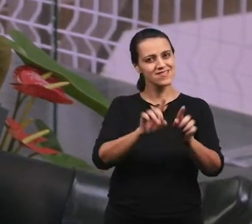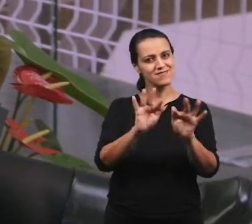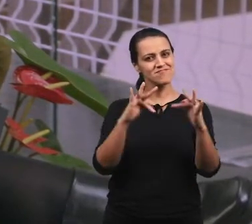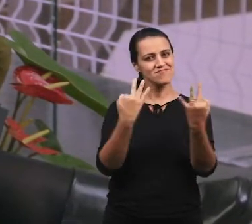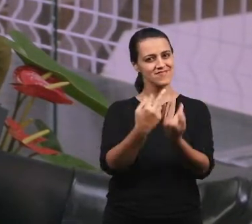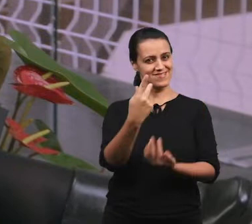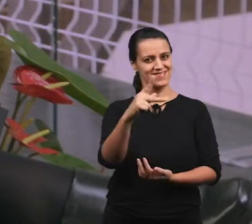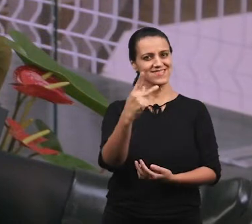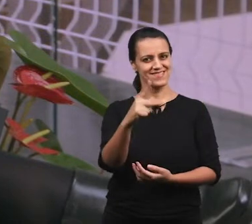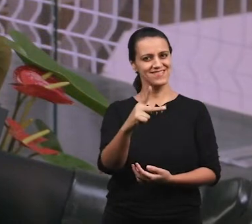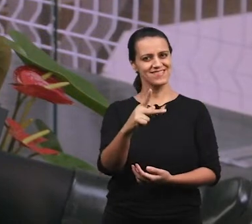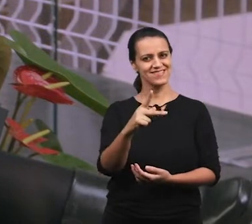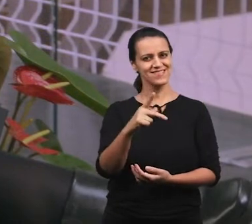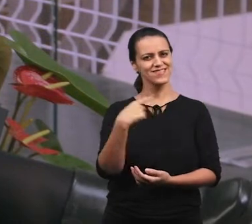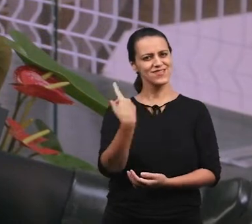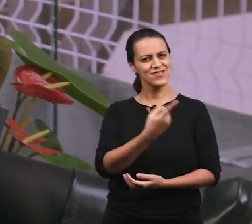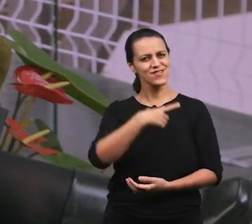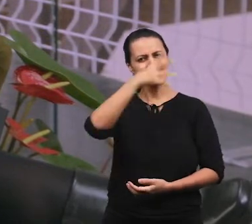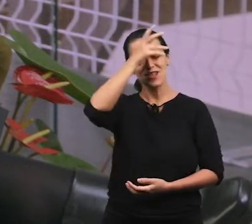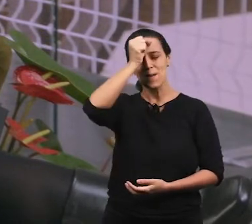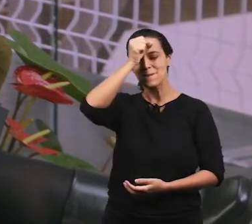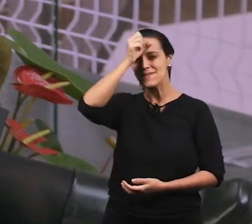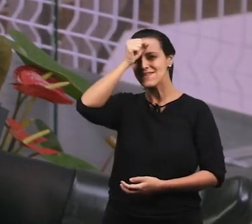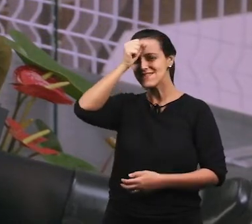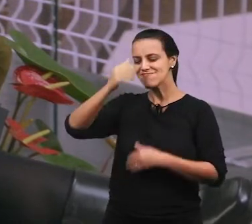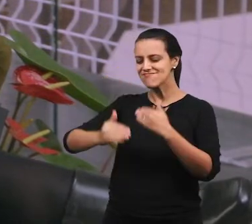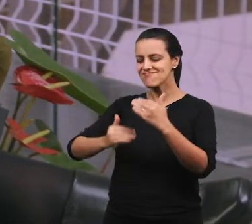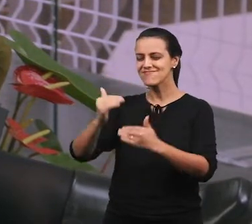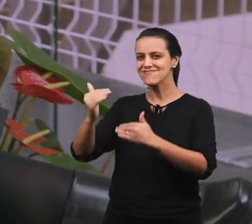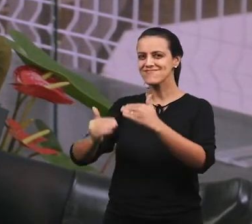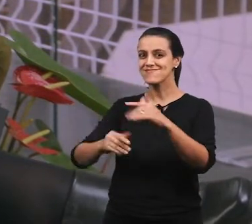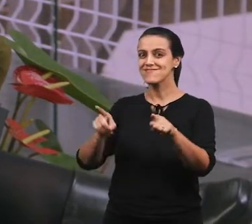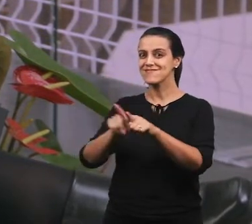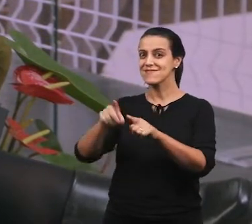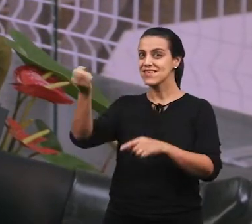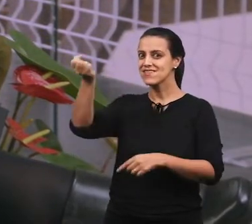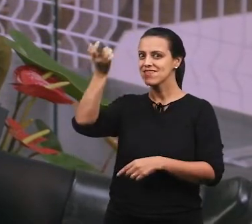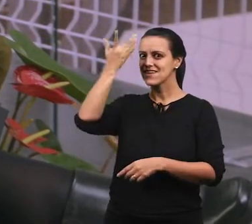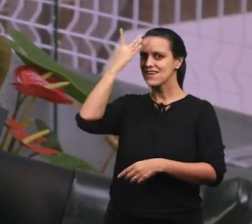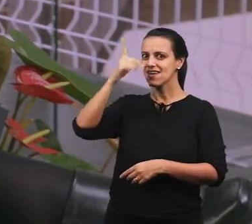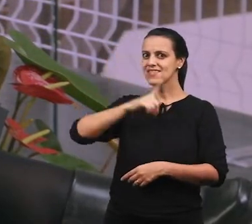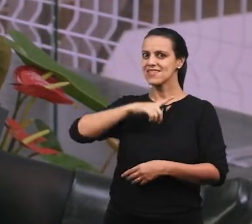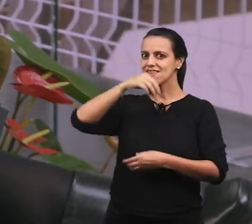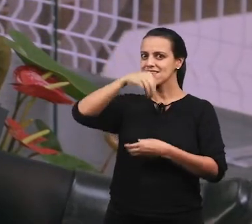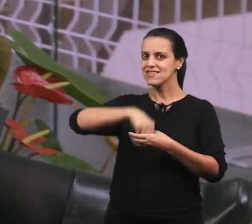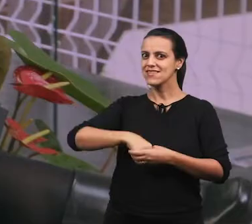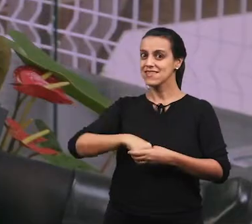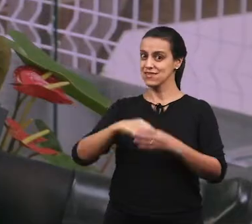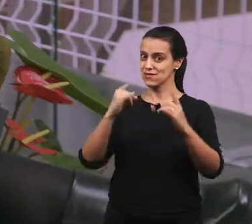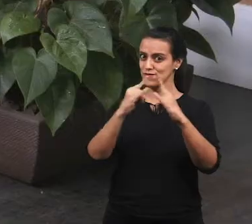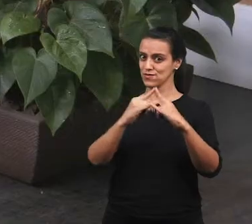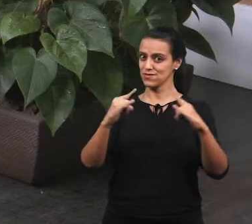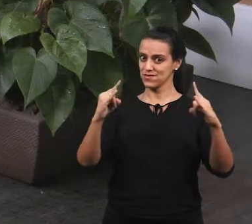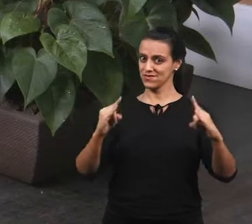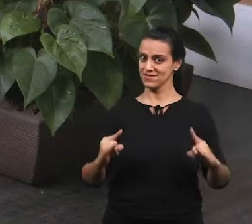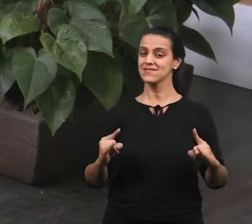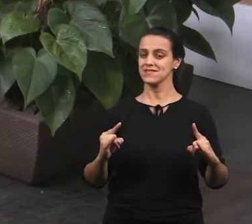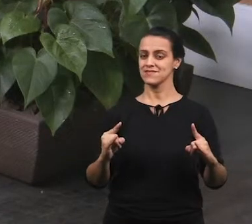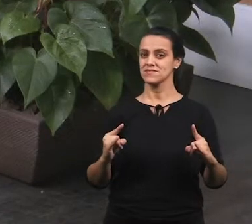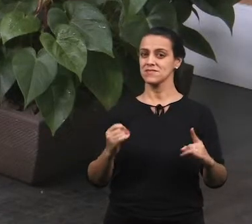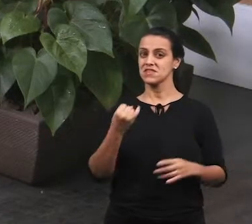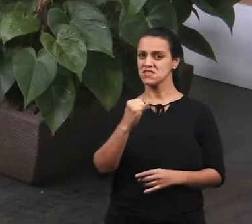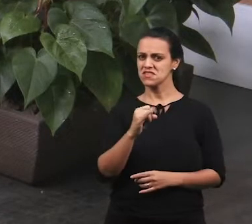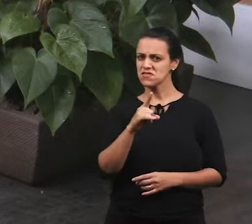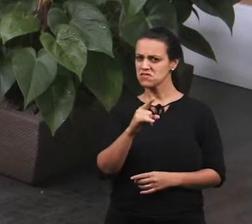семьи. Давайте мы продолжим участвовать, изучая